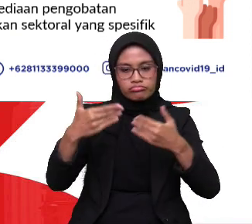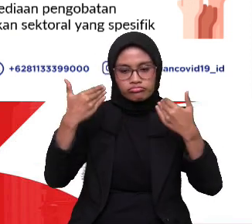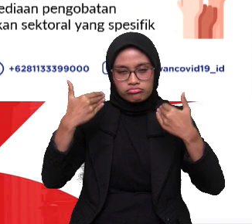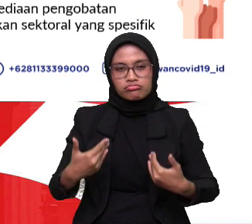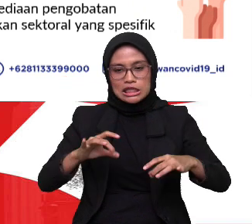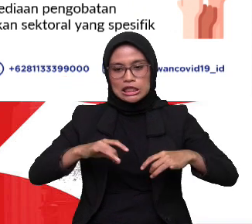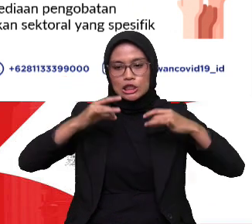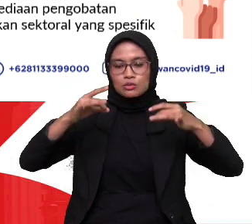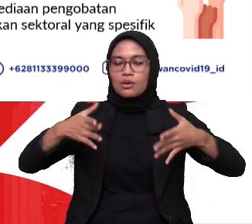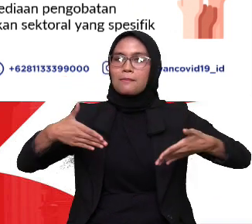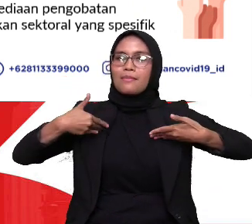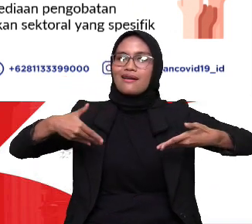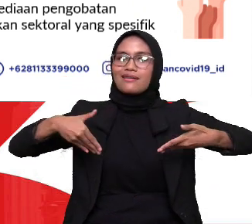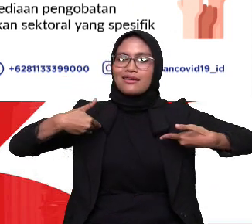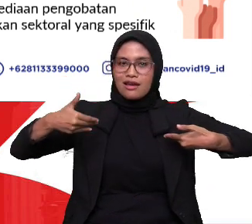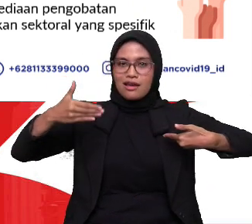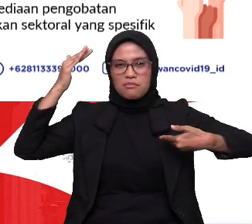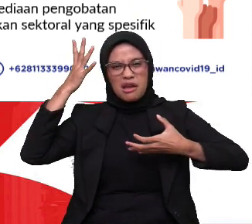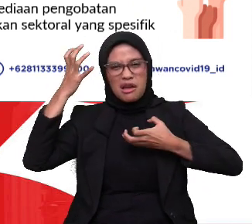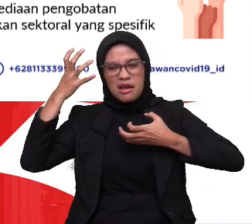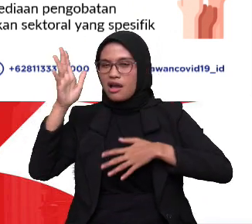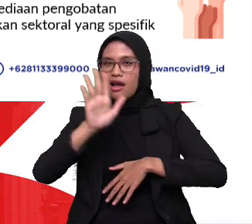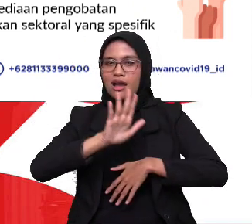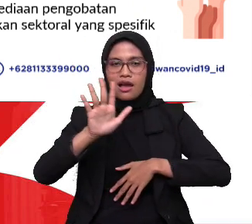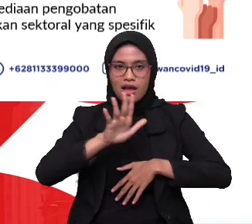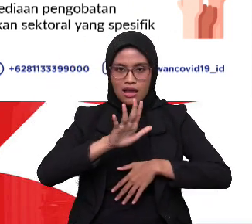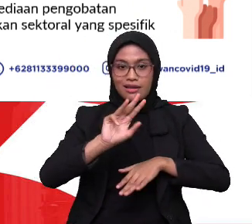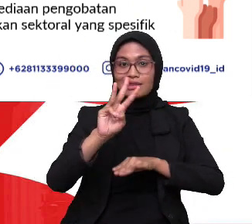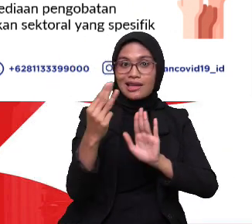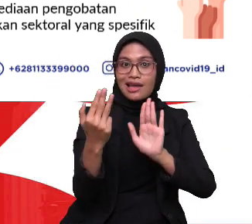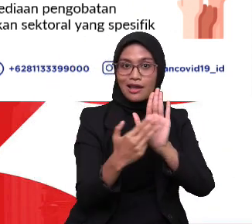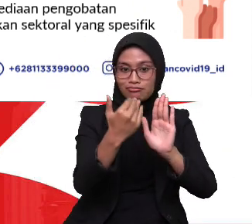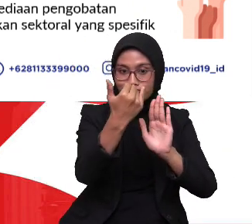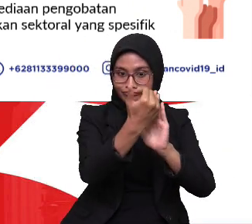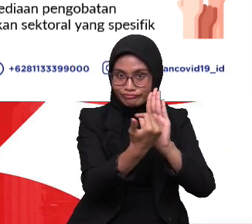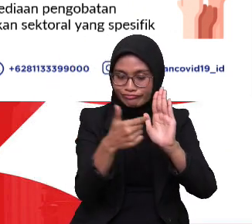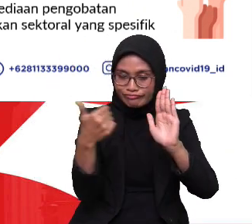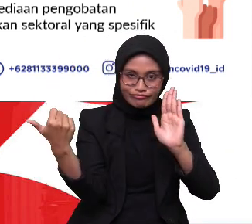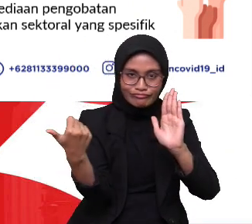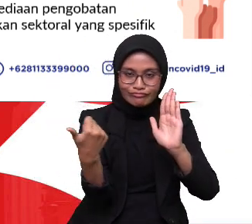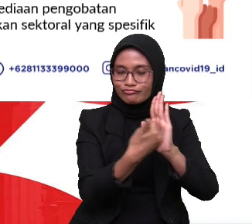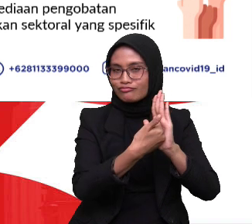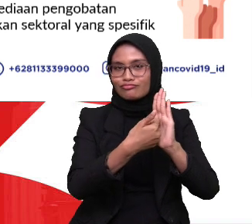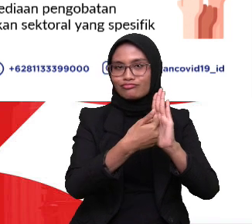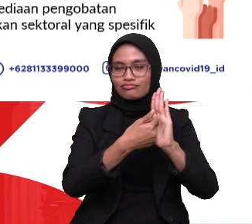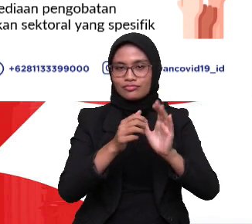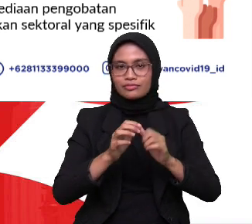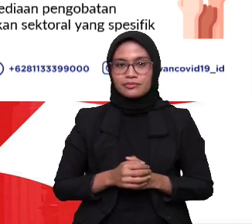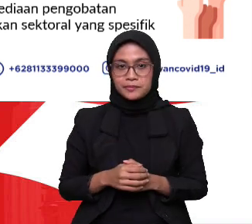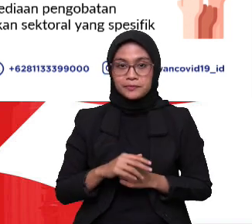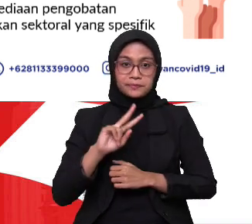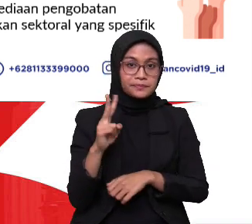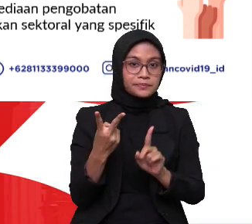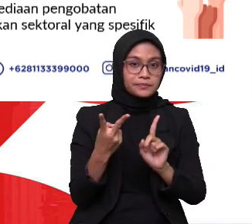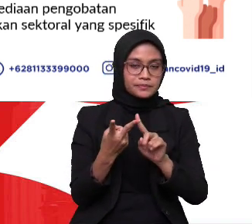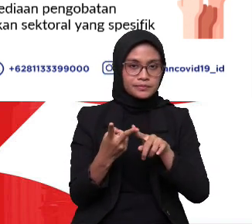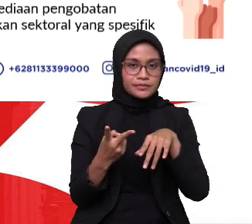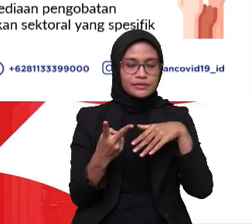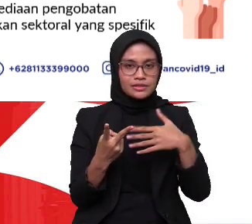baik dan bahagia dan tentunya protokol kesehatan 3 m di seluruh sendi aktivitas kita yang kedua